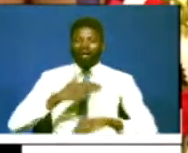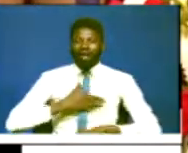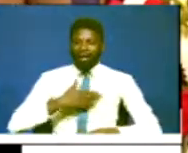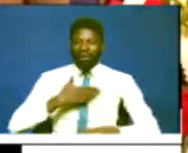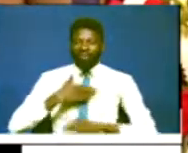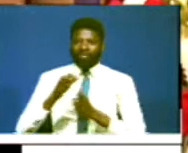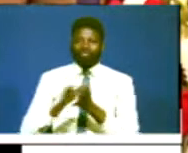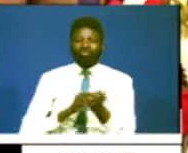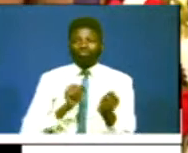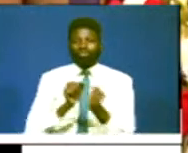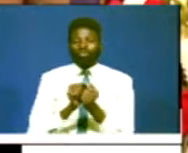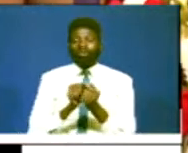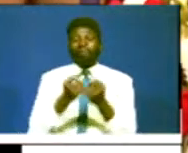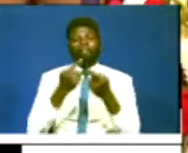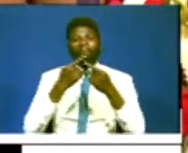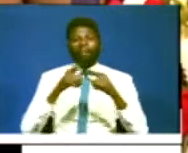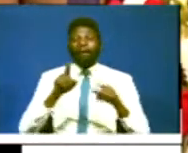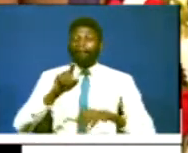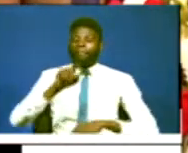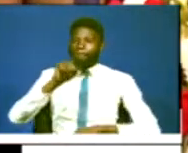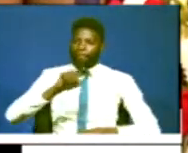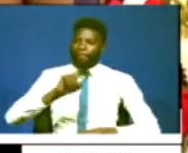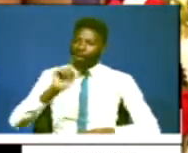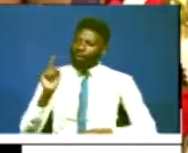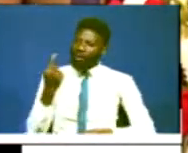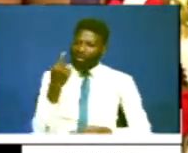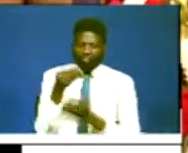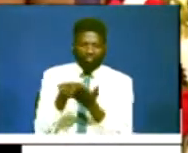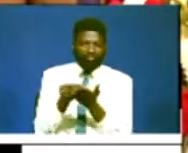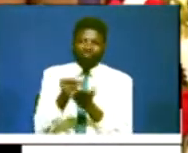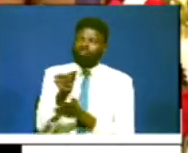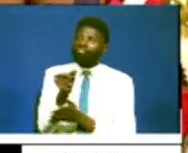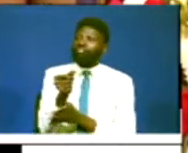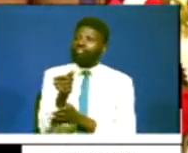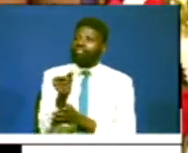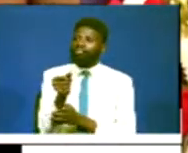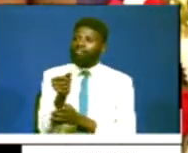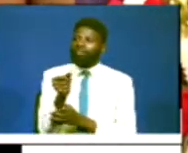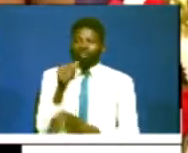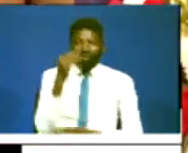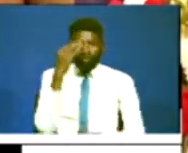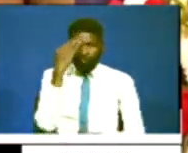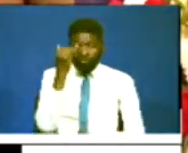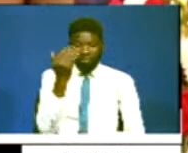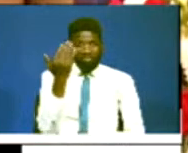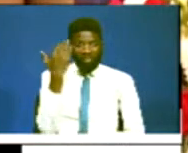this thing must be done one time. And why we could not succeed